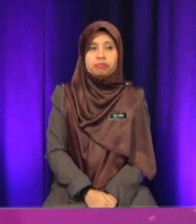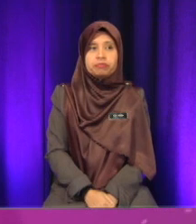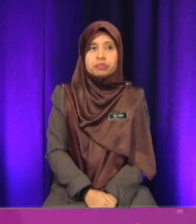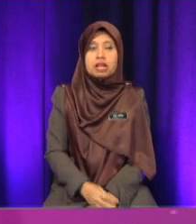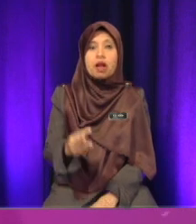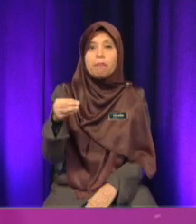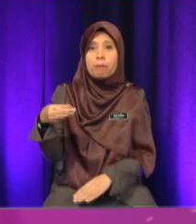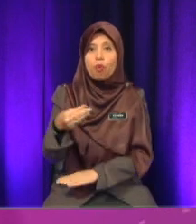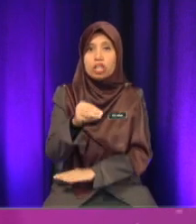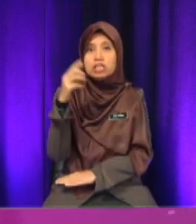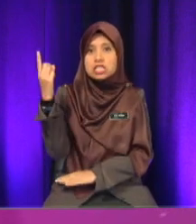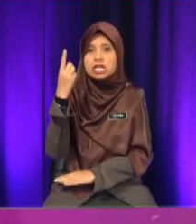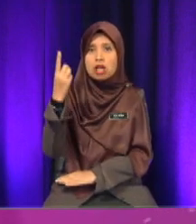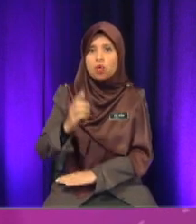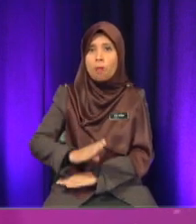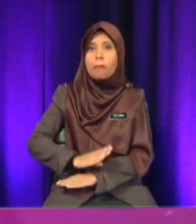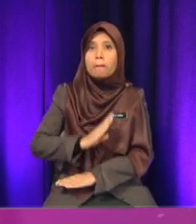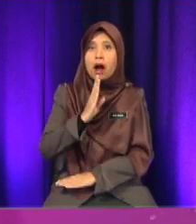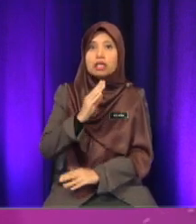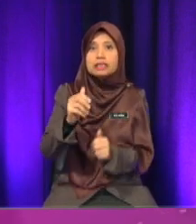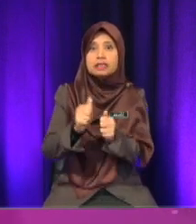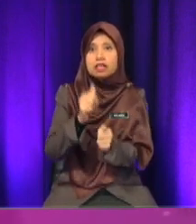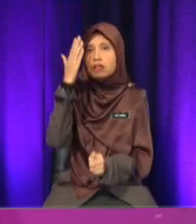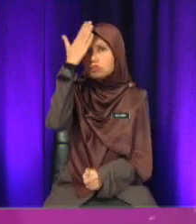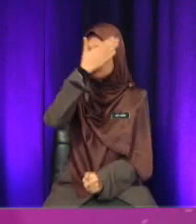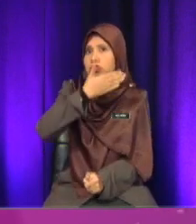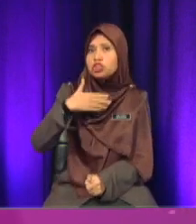selalu berbangga dengan kecantikannya